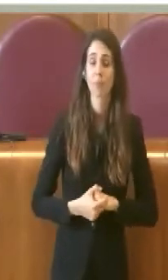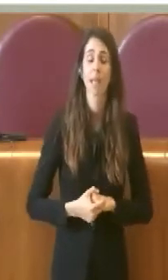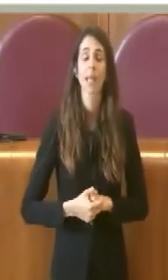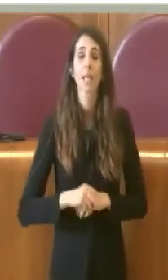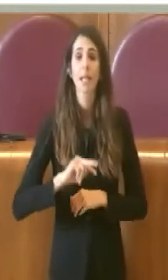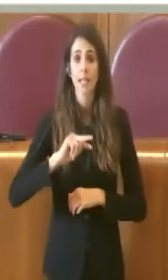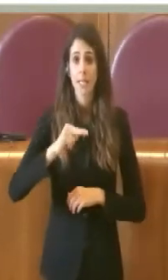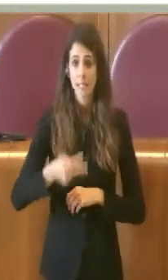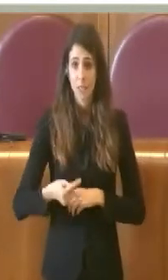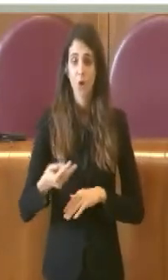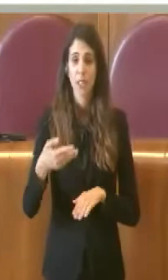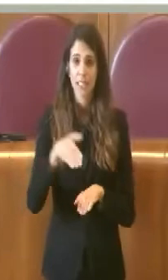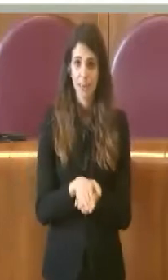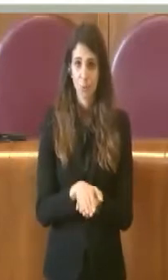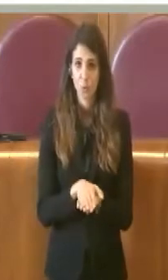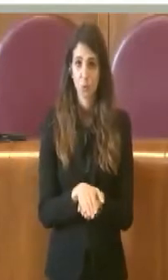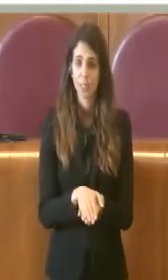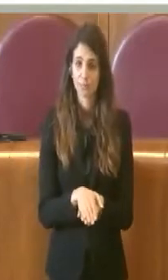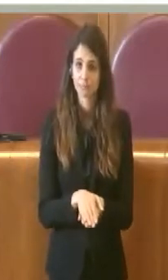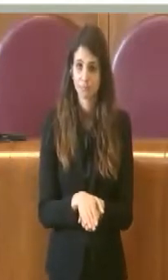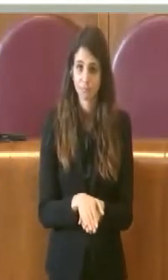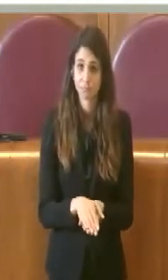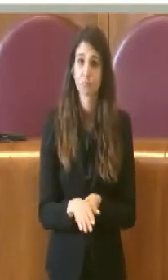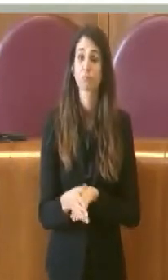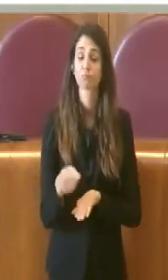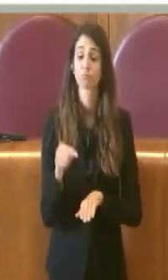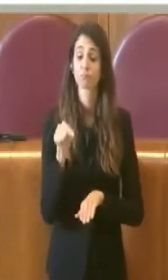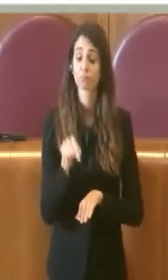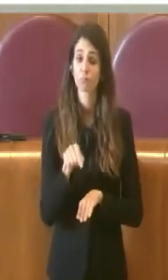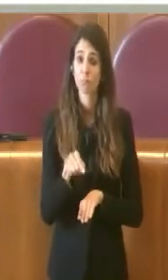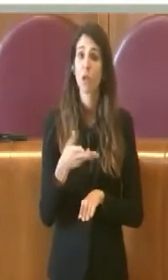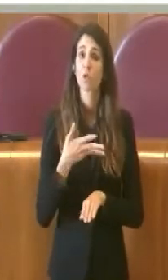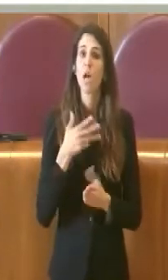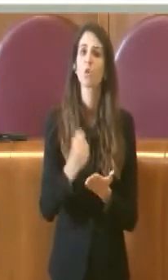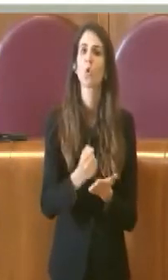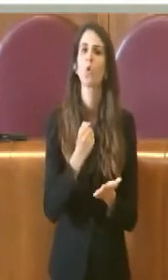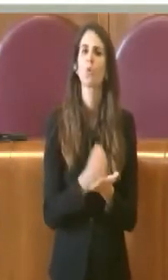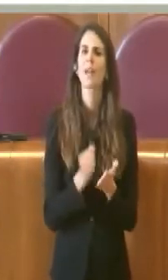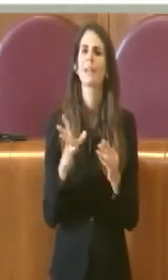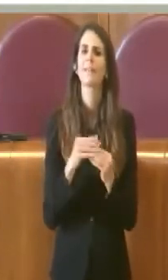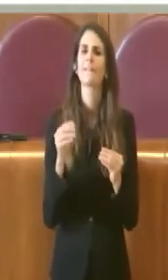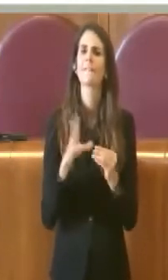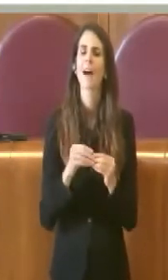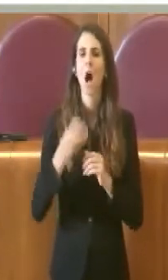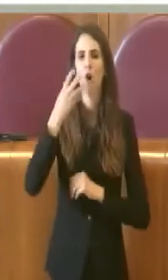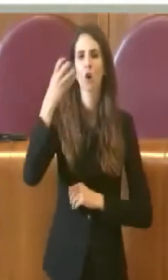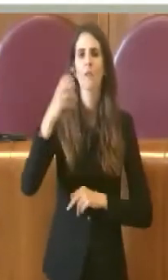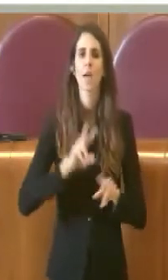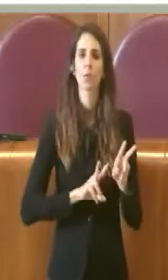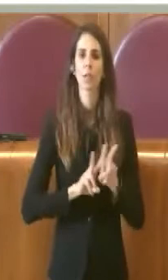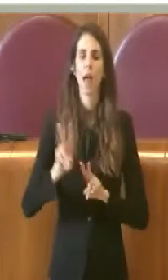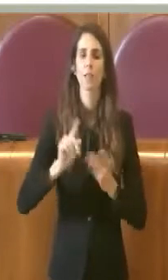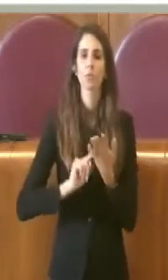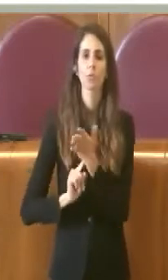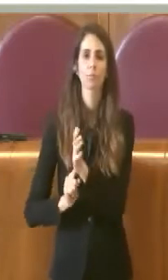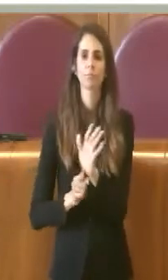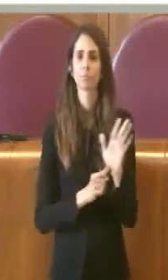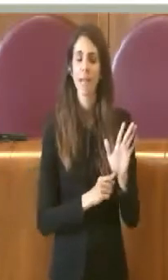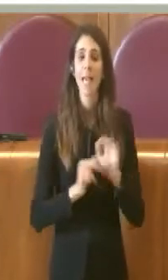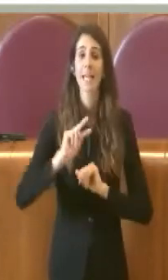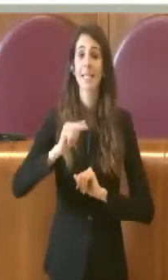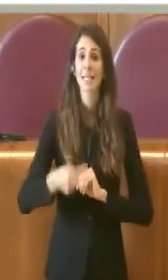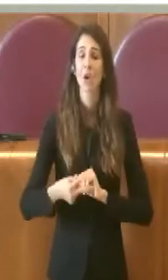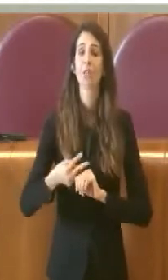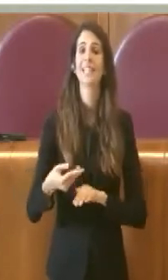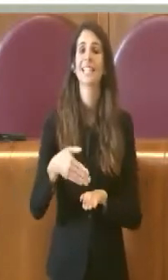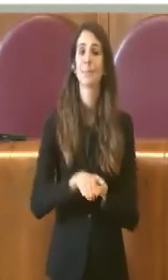sepolture ci sono degli atti del Governo nazionale che indicano che in questo momento di pandemia sulle seconde